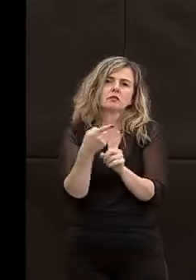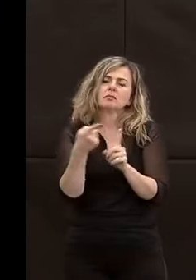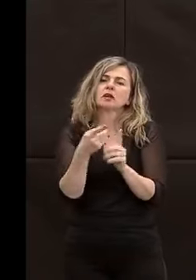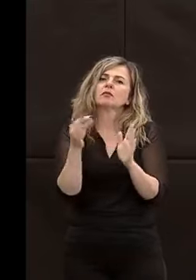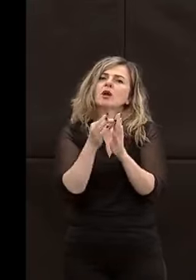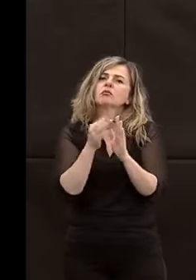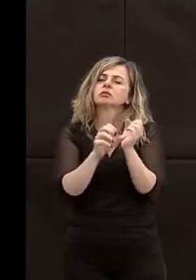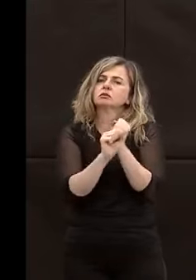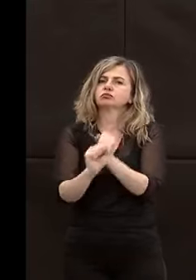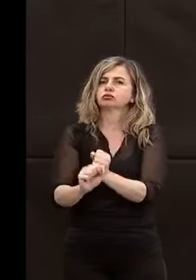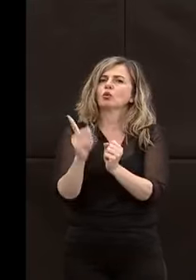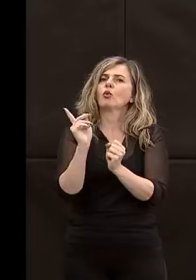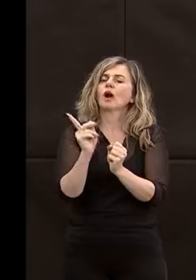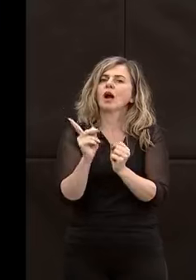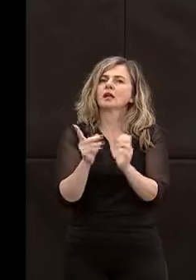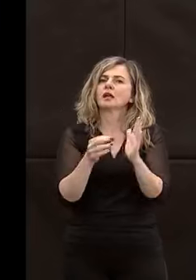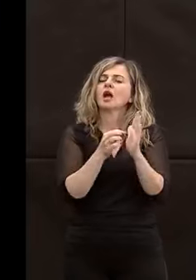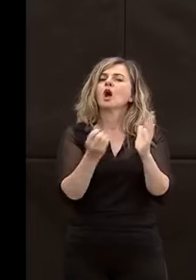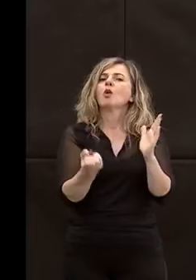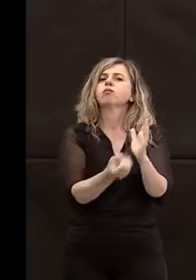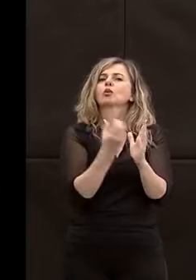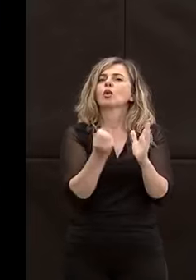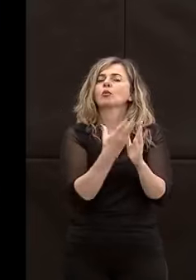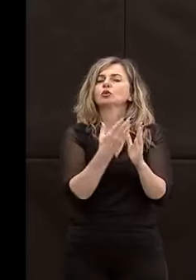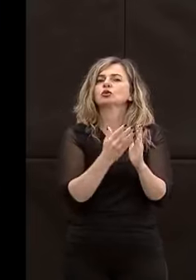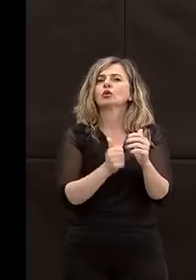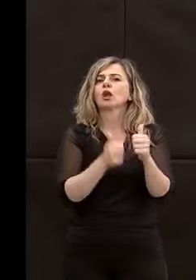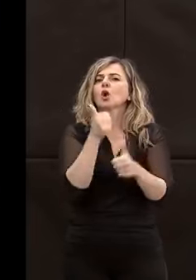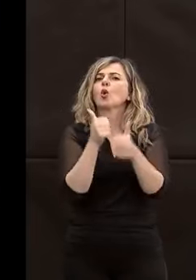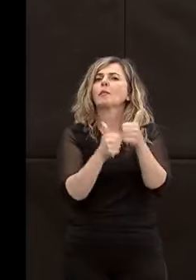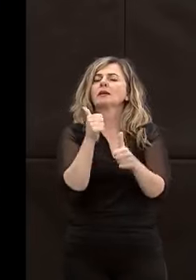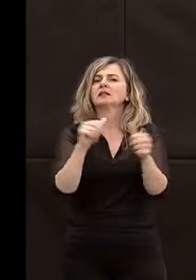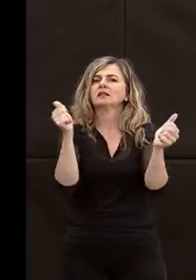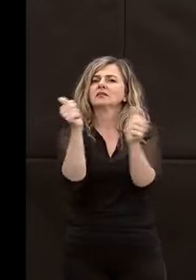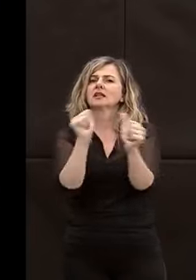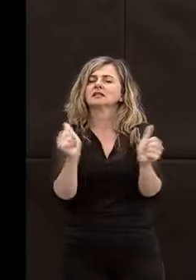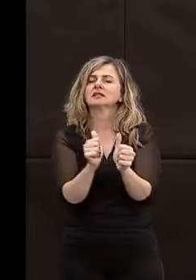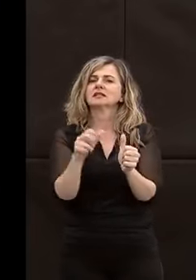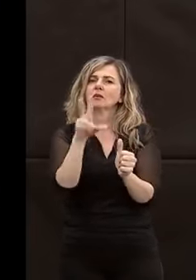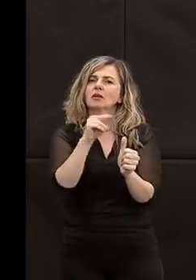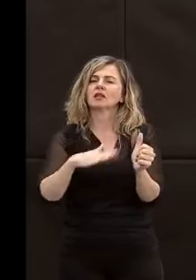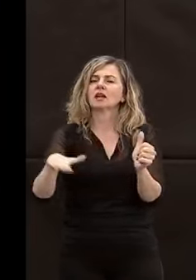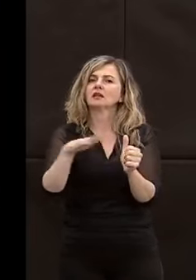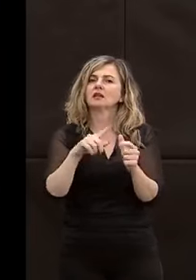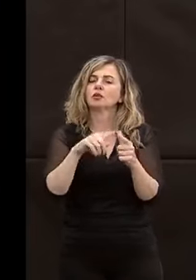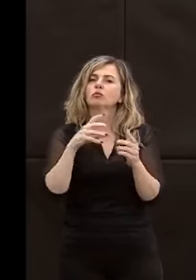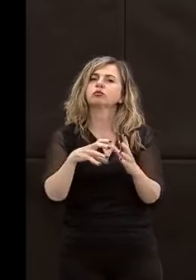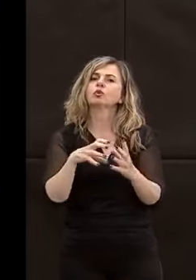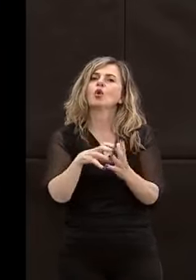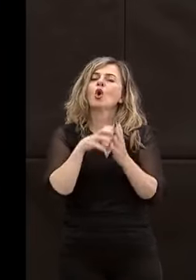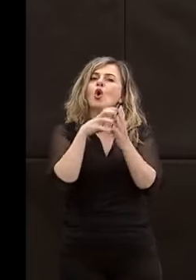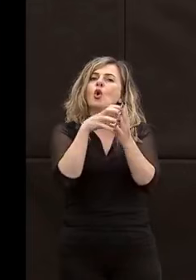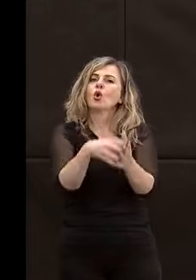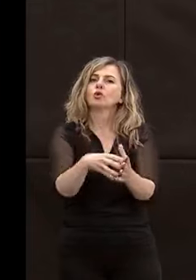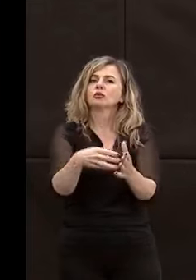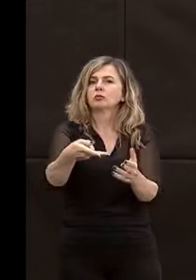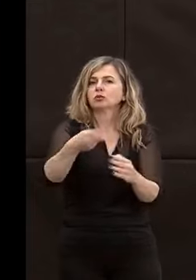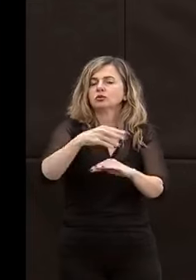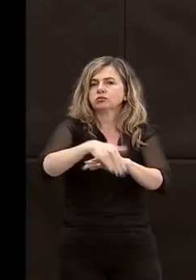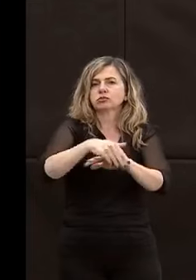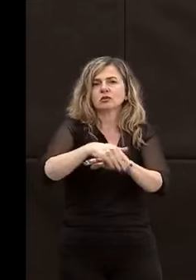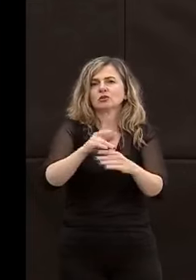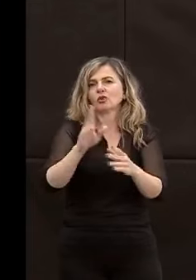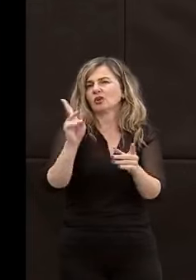fondamentali riguardano la promozione della competitività del sistema trentino e i contributi a fondo perduto già ieri l'assessore